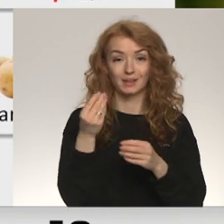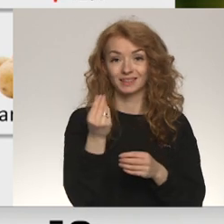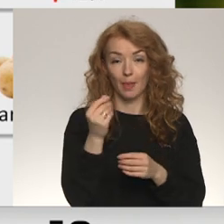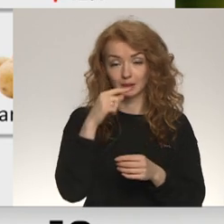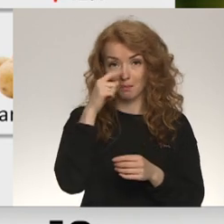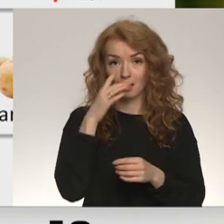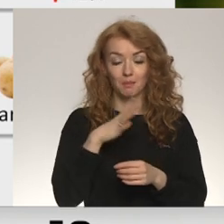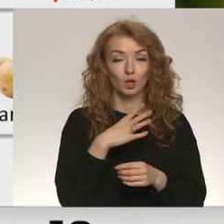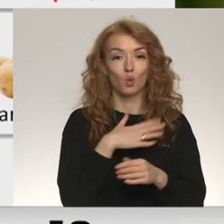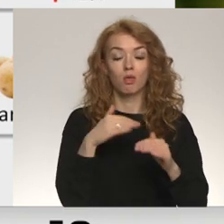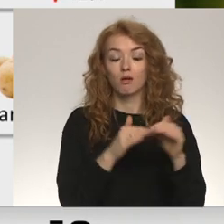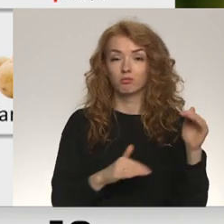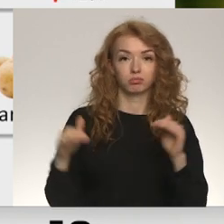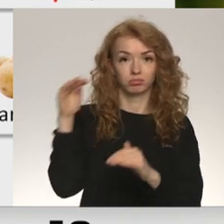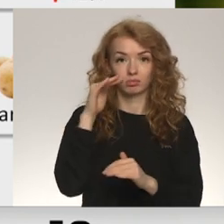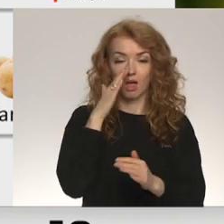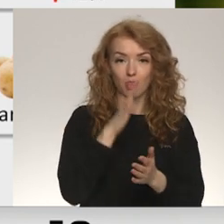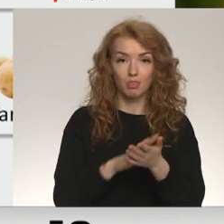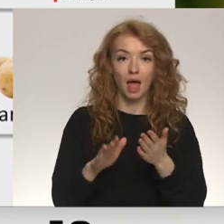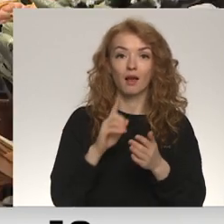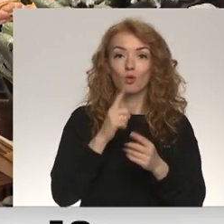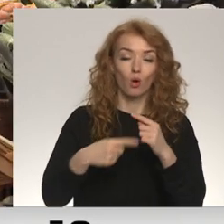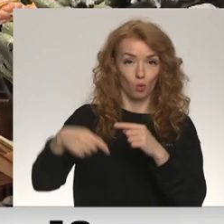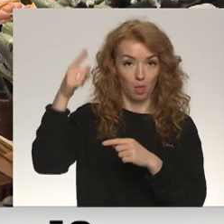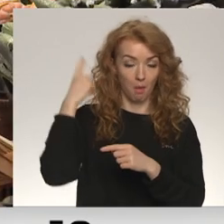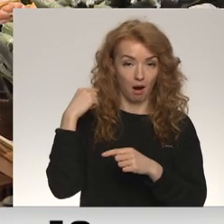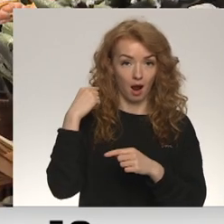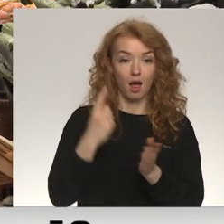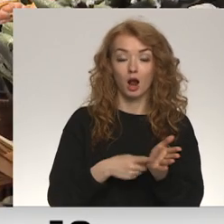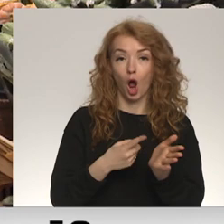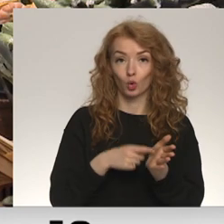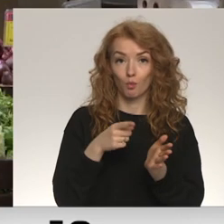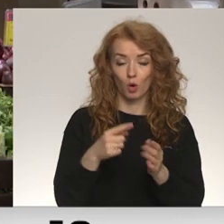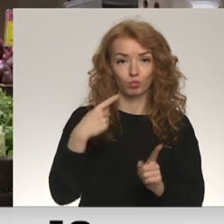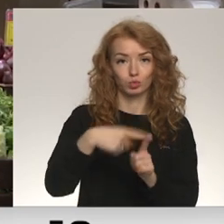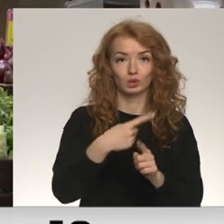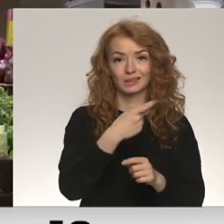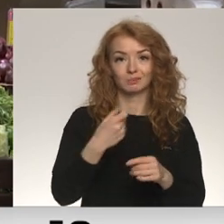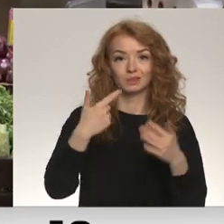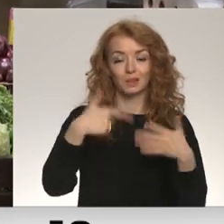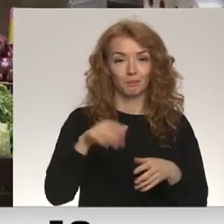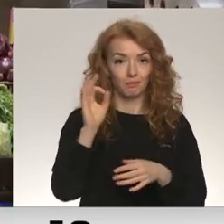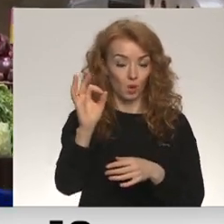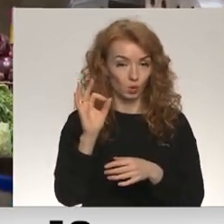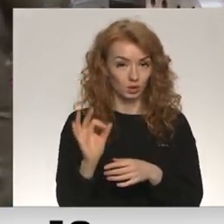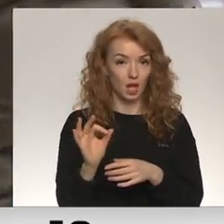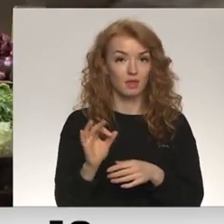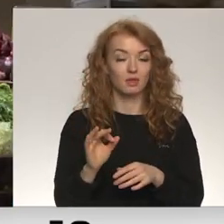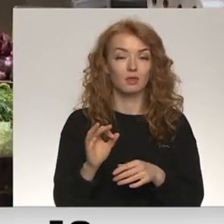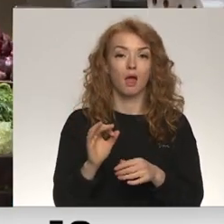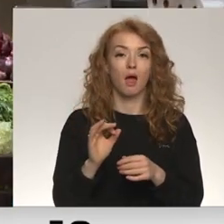bijušas dramatiski augstākas nekā attiecīgi martā pirms gada. Kartupeļiem tie esot plus 170%,